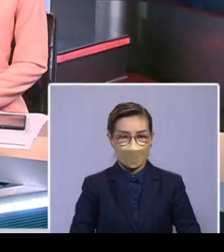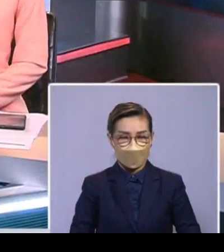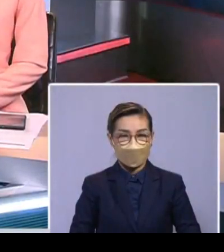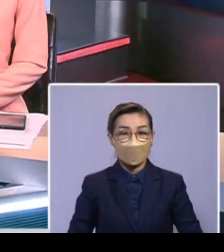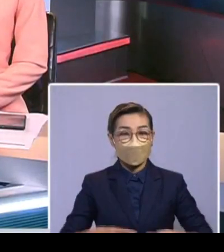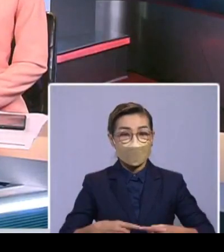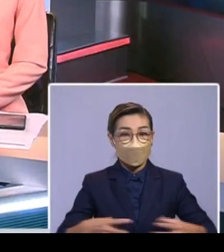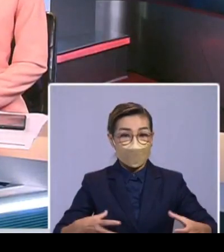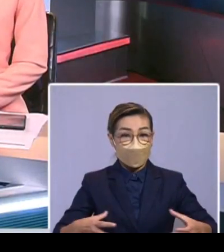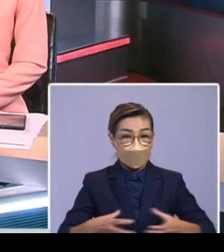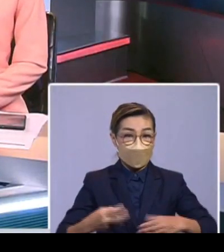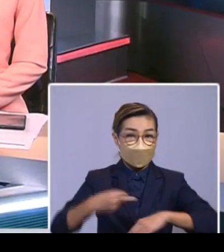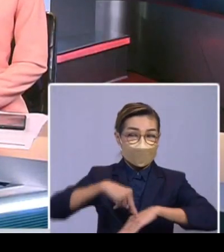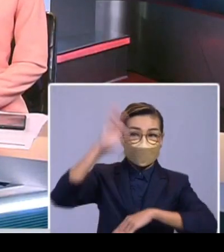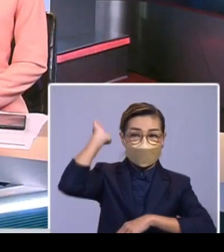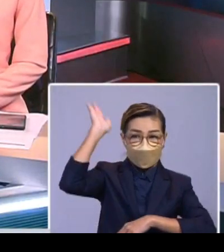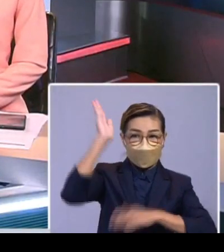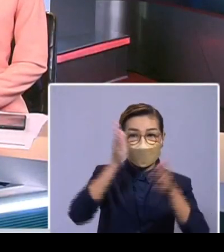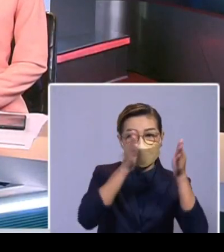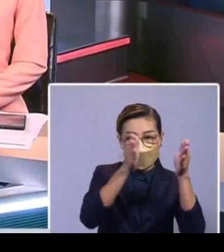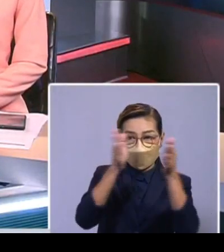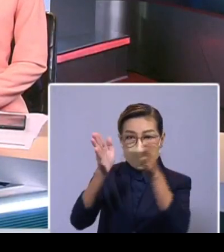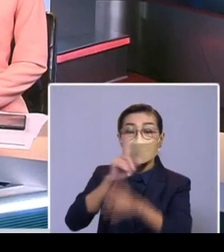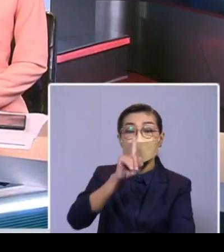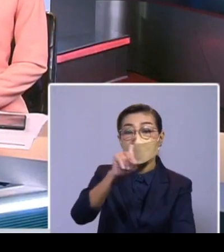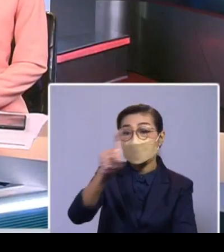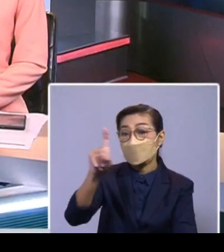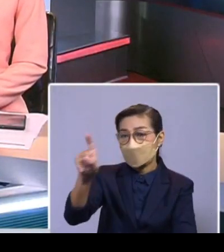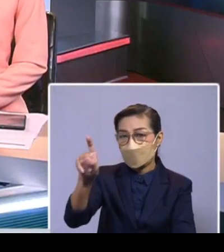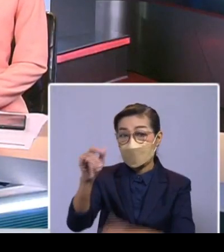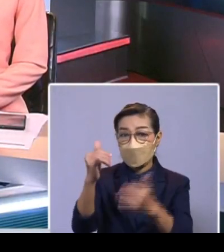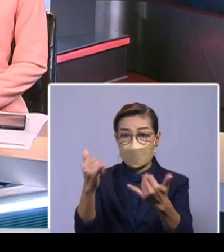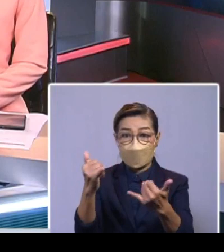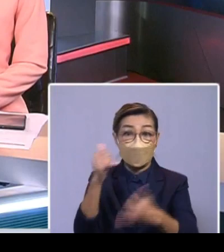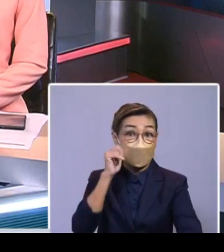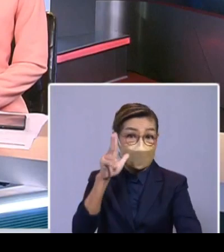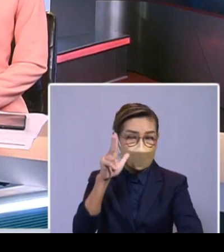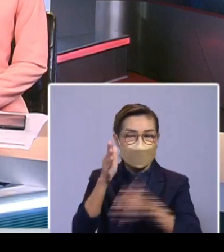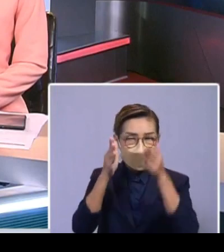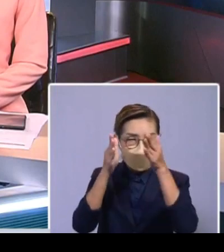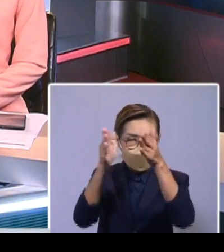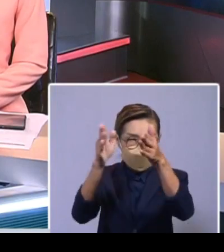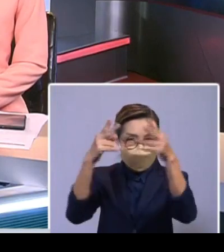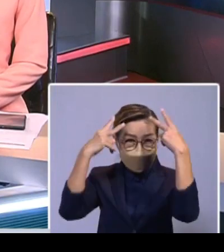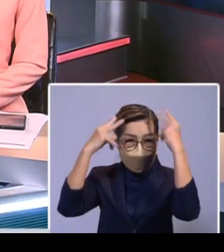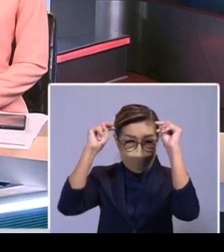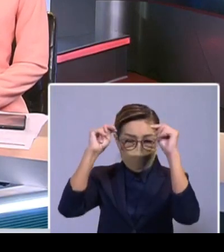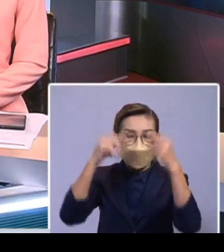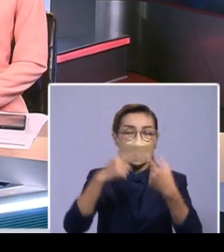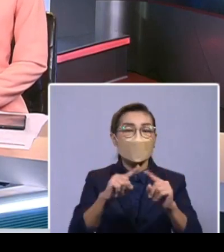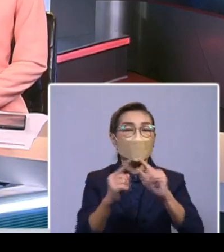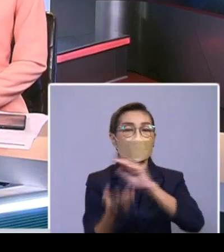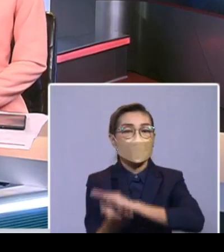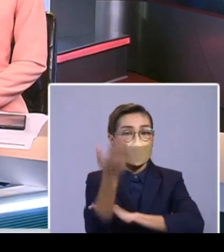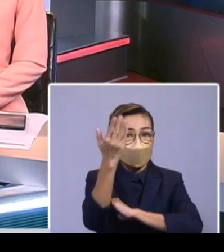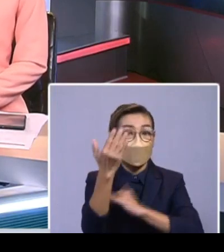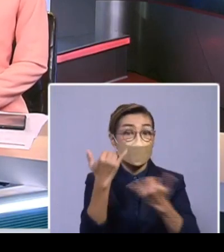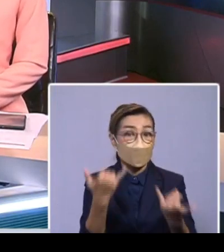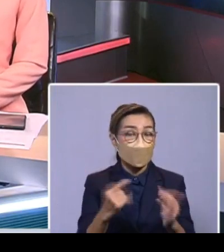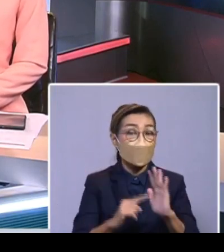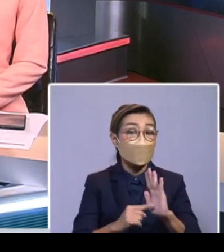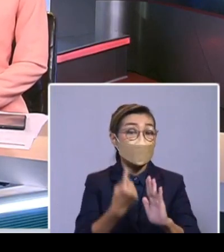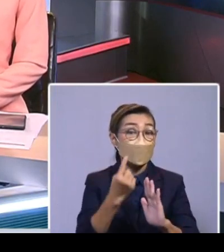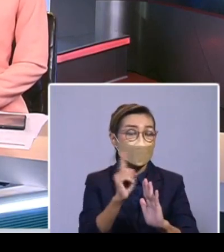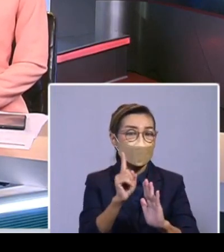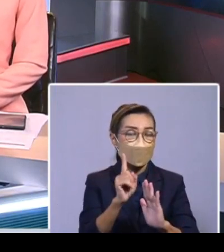การอภิปรายไม่ไว้วางใจของพรรคฝ่ายค้านวันที่3ก็พุ่งเป้าไปที่ท่านนายกรัฐมนตรีนะฮะแต่ช่วงเช้าที่ผ่านมาเนี่ยเริ่มที่ท